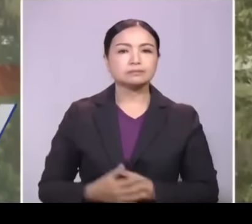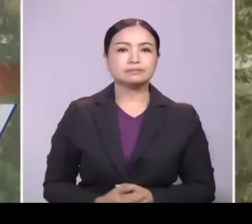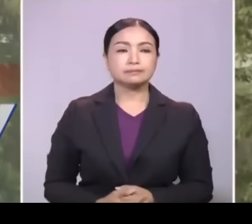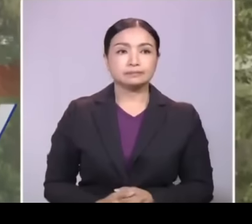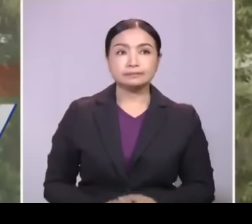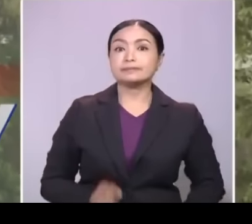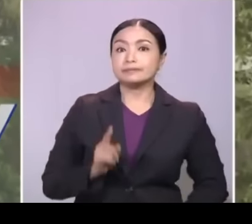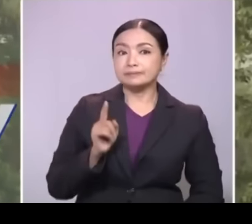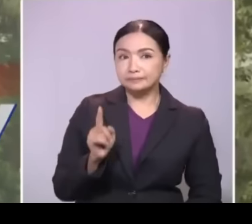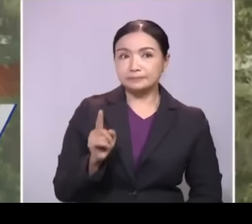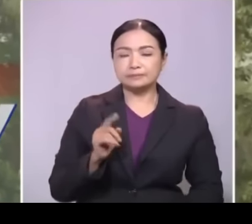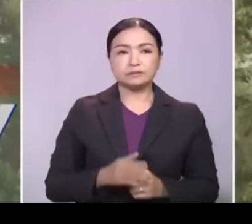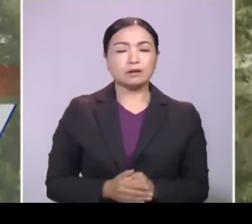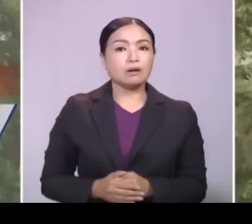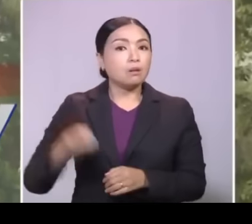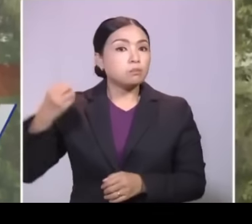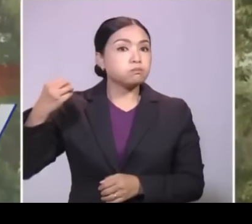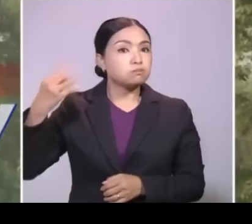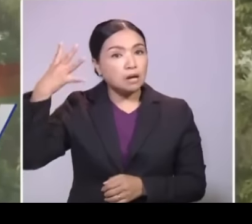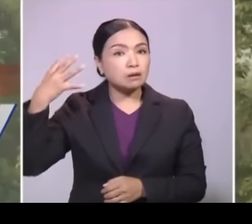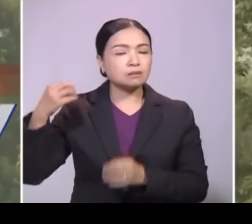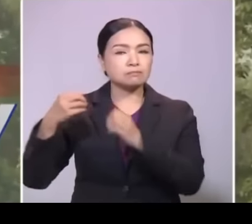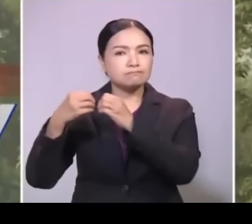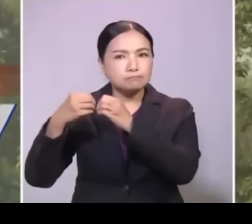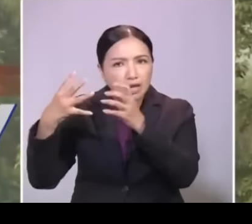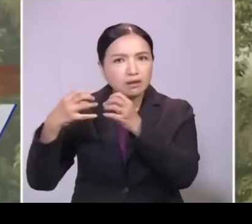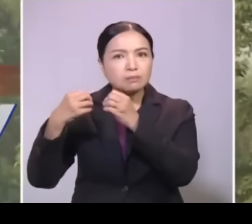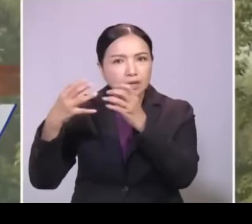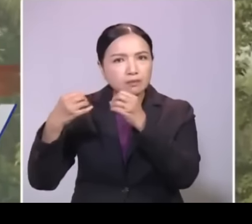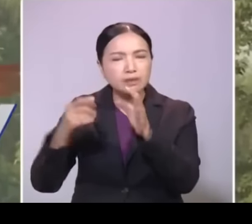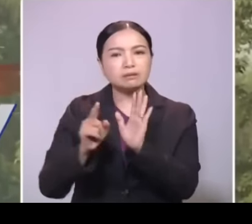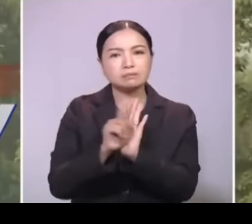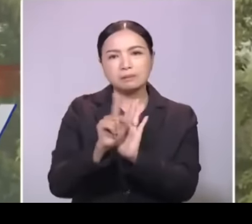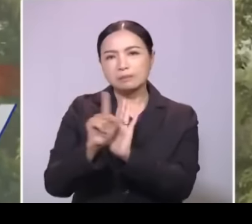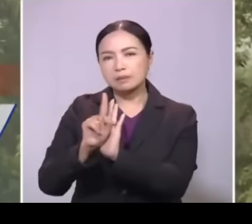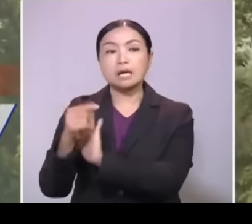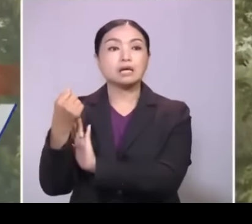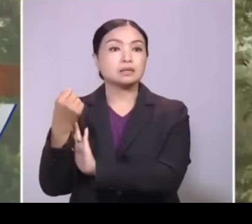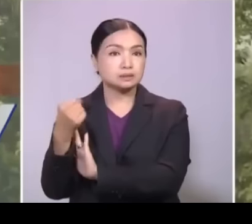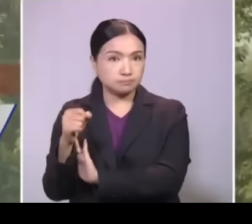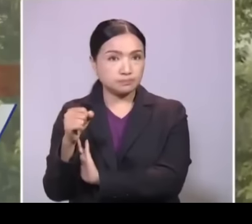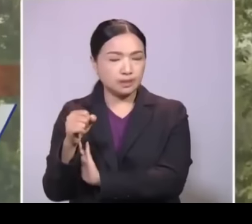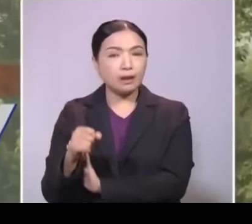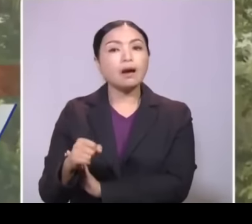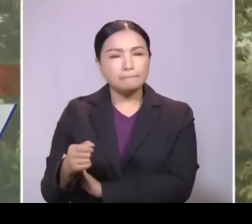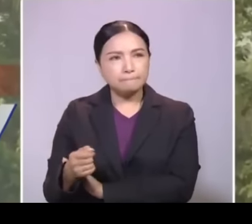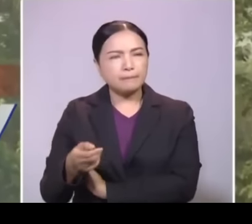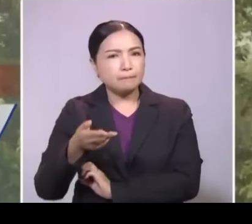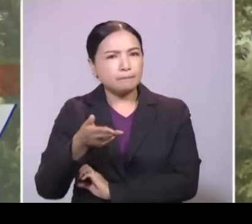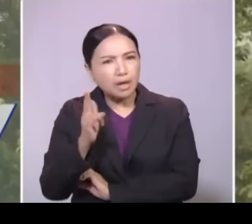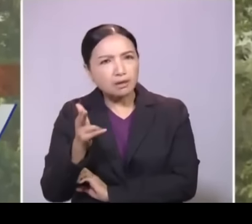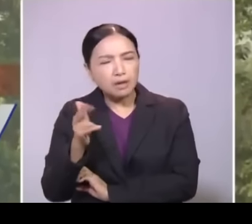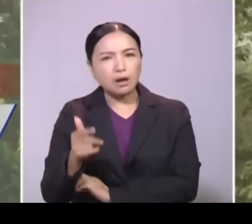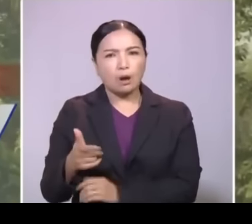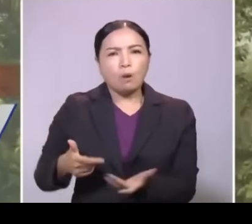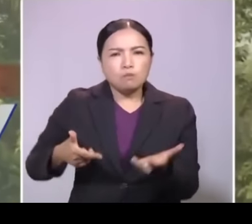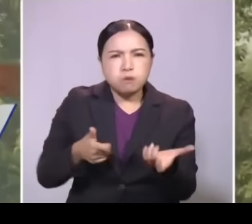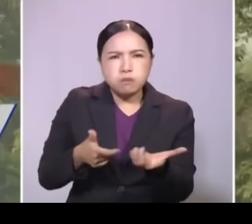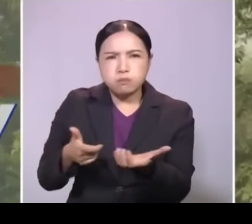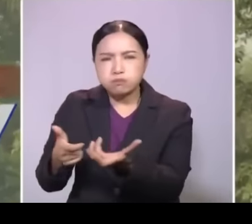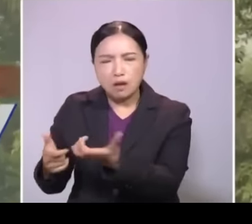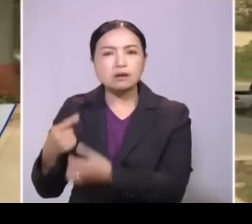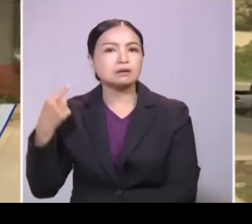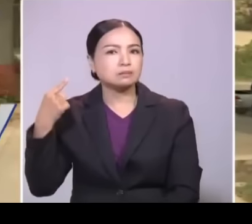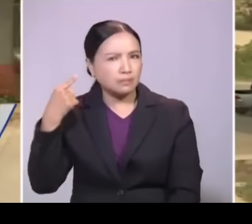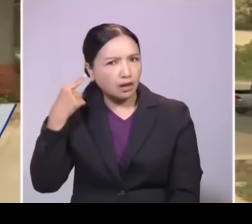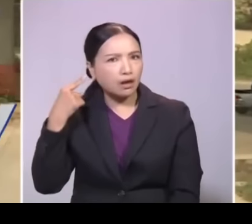่นี่นะครับก็เป็นเสียงระเบิดที่ดังติดต่อกันเกือบ10ครั้งนะครับแล้วก็ได้ยินเสียงปืนเล็กแล้วก็ปืนกลจากการปะทะดังขึ้นเป็น